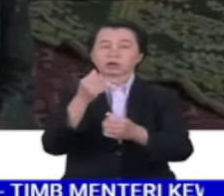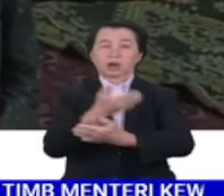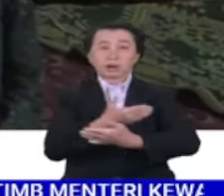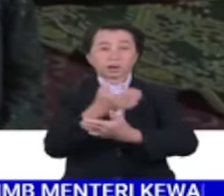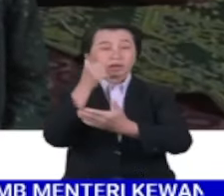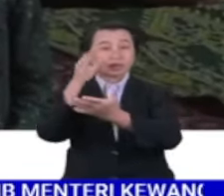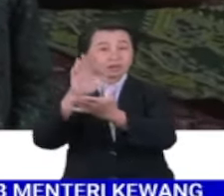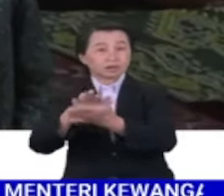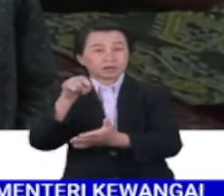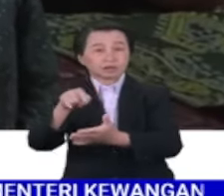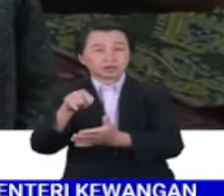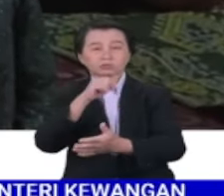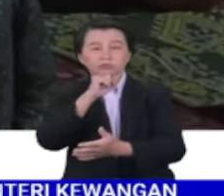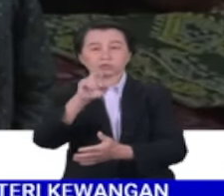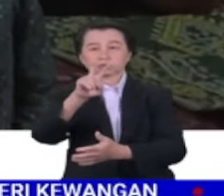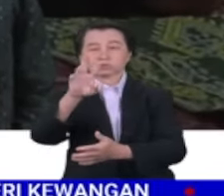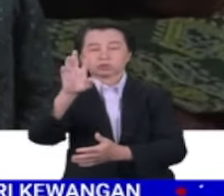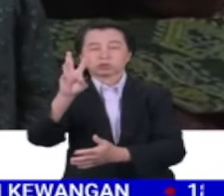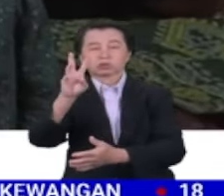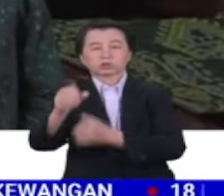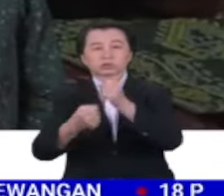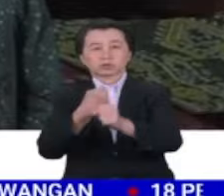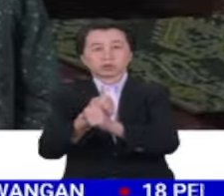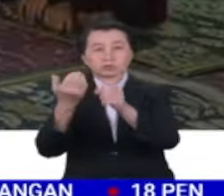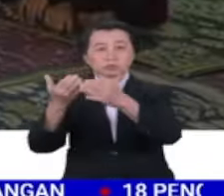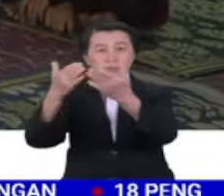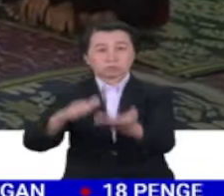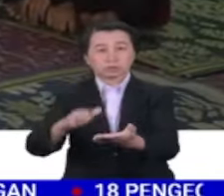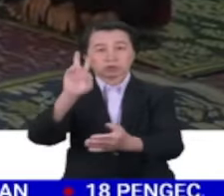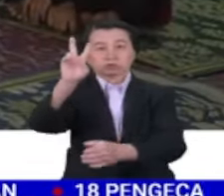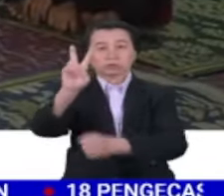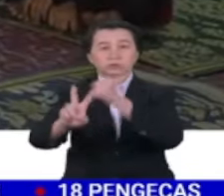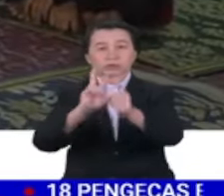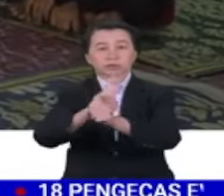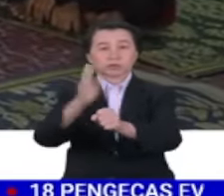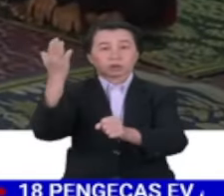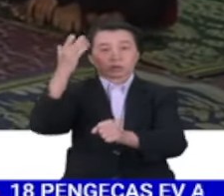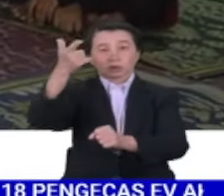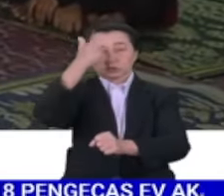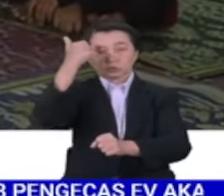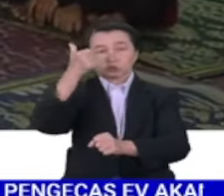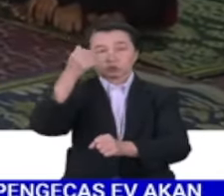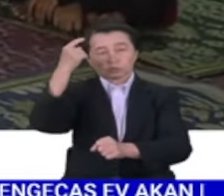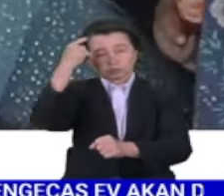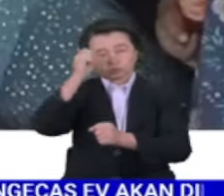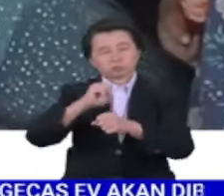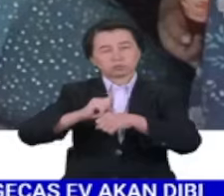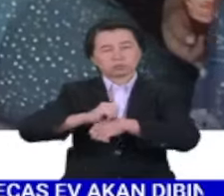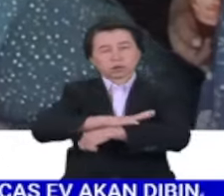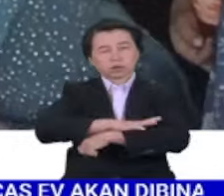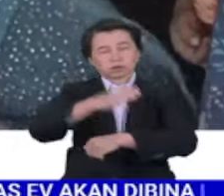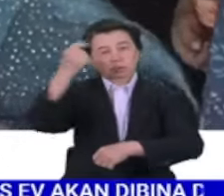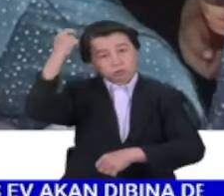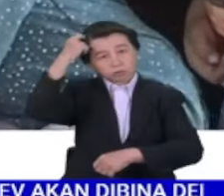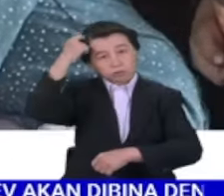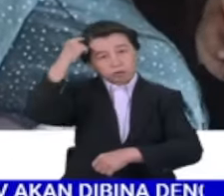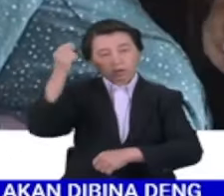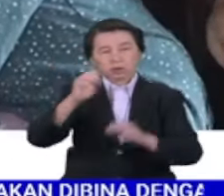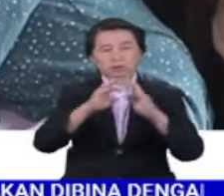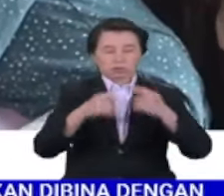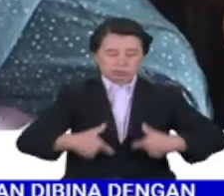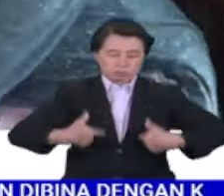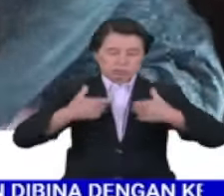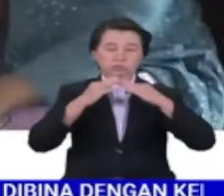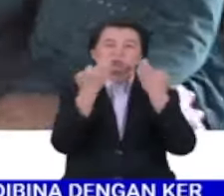Nur farahin Muhammad 27 tahun meninggal dunia 2 tahun lalu akibat parah otak kehidupannya sekeluarga